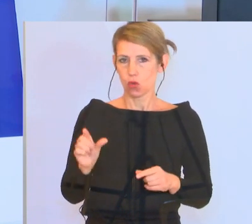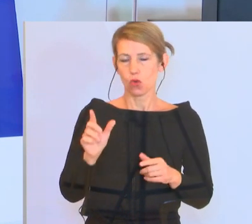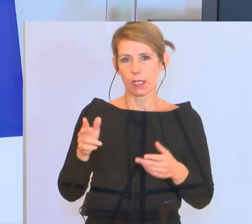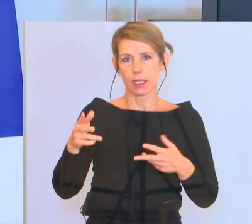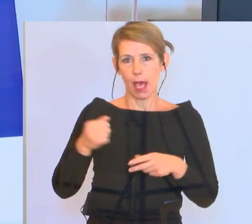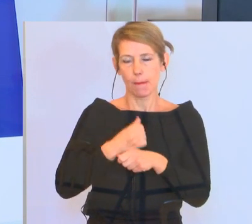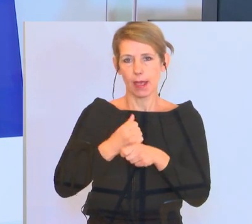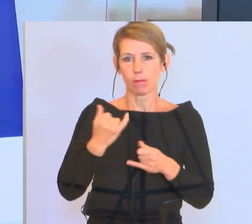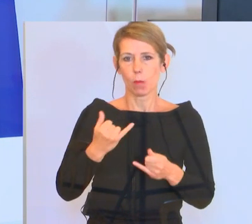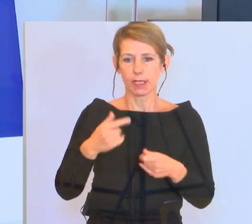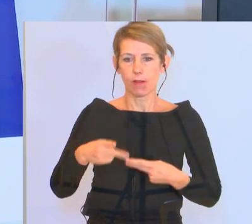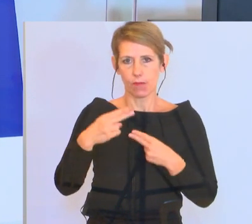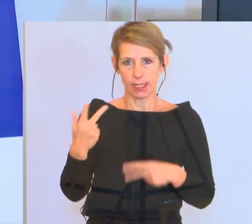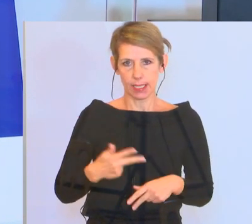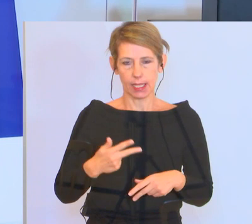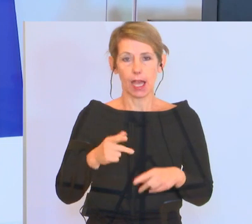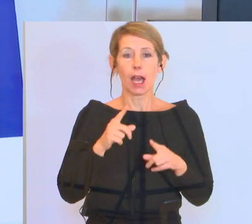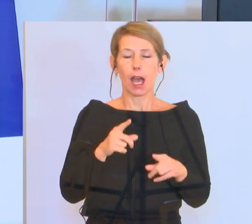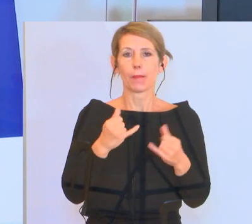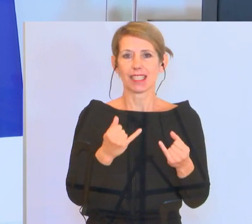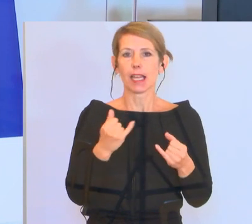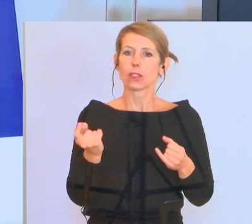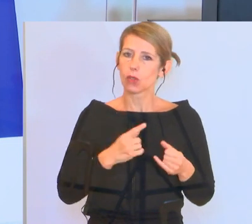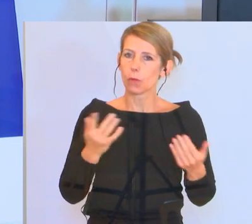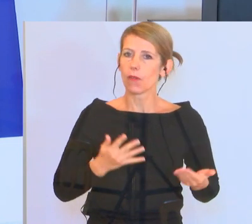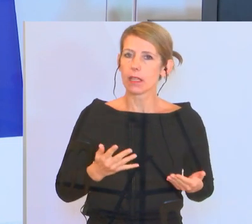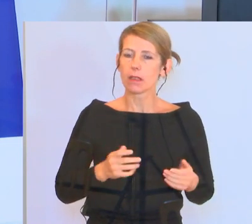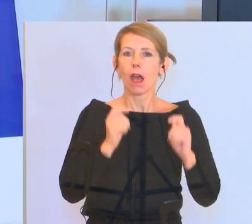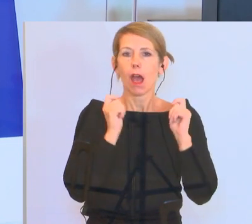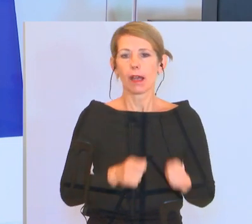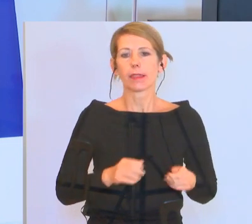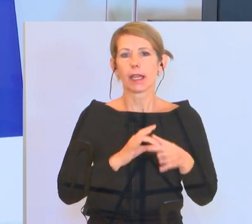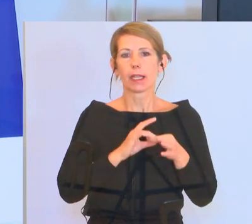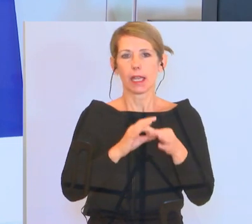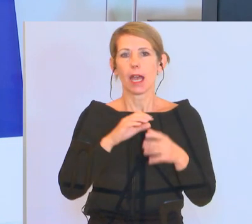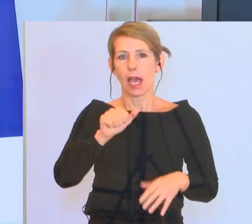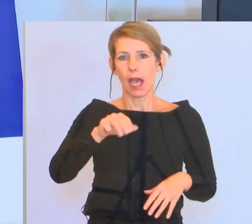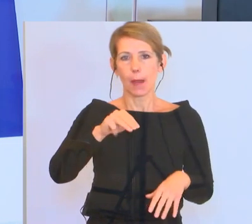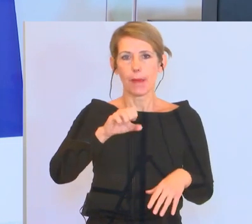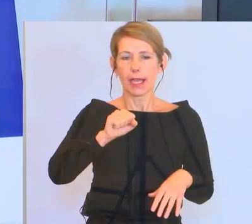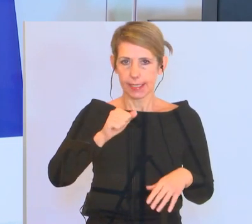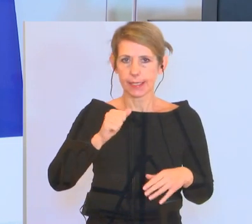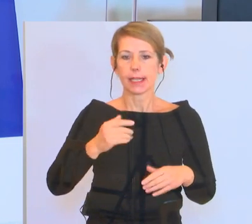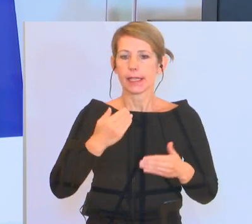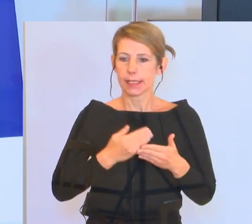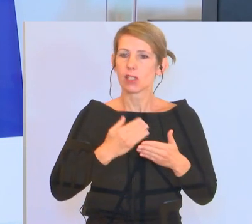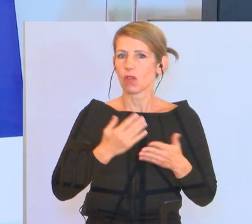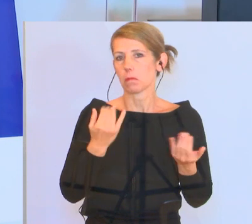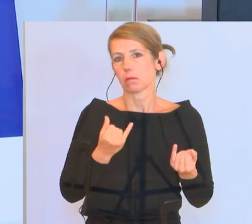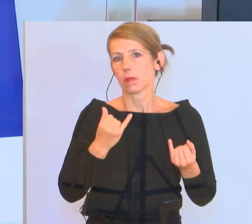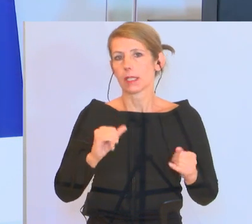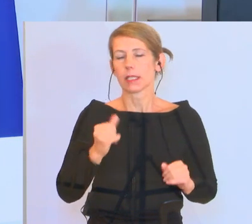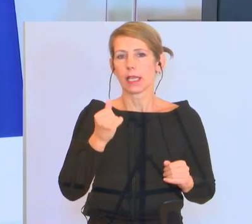Phase 3. Allerdings kommen jetzt erst die Anträge zur Kurzarbeit beim AMS ein und dadurch werden die